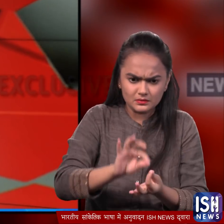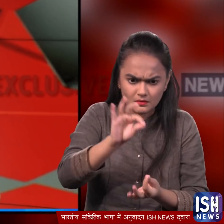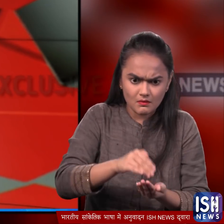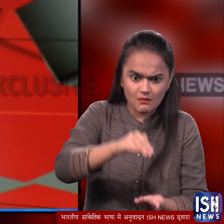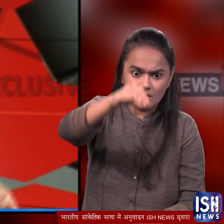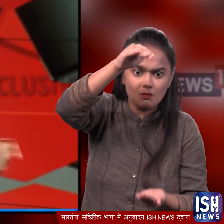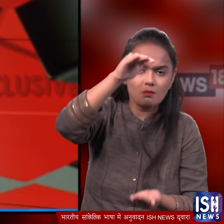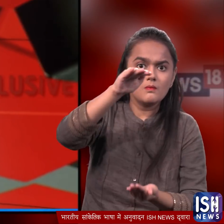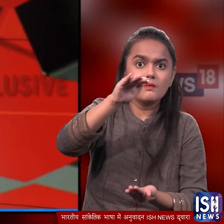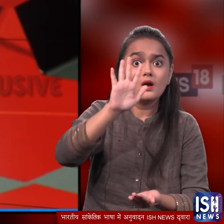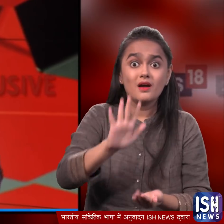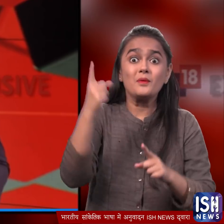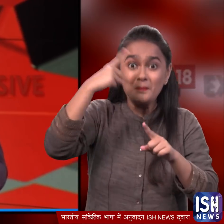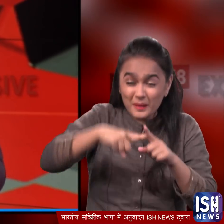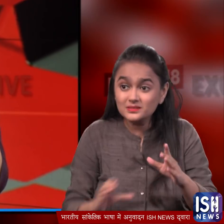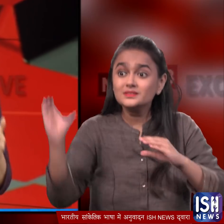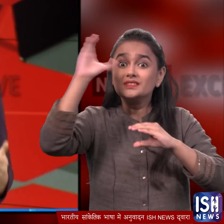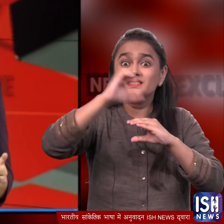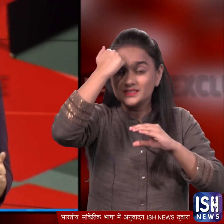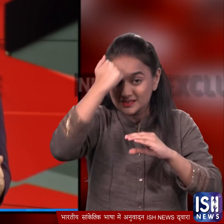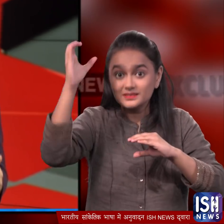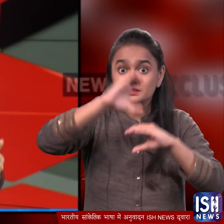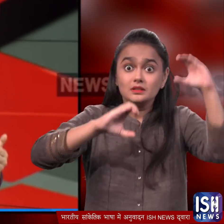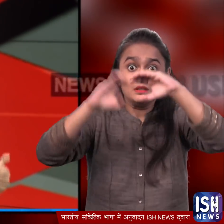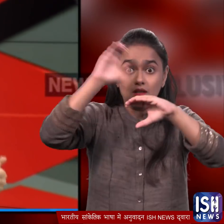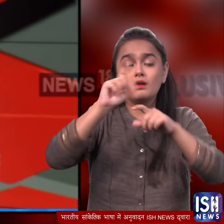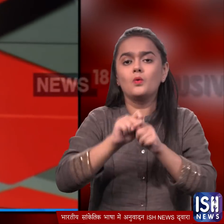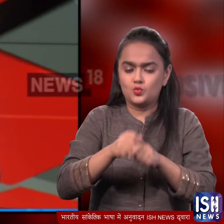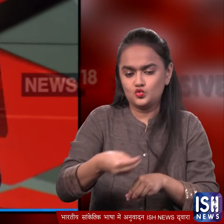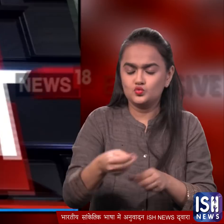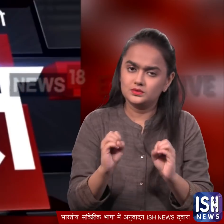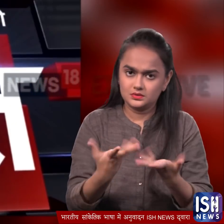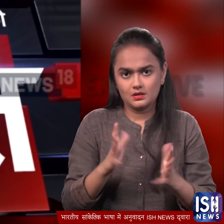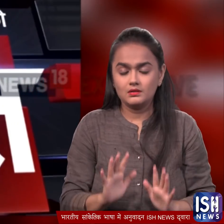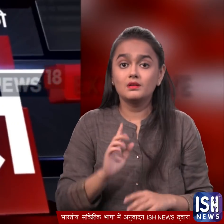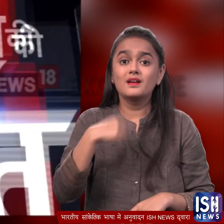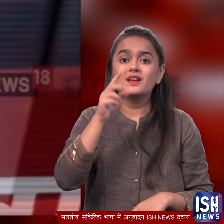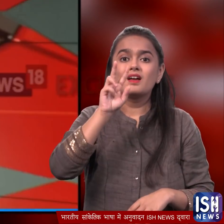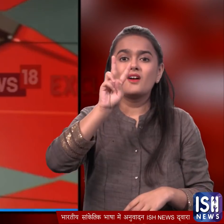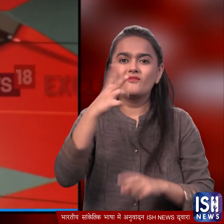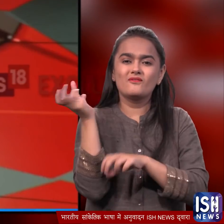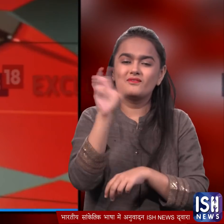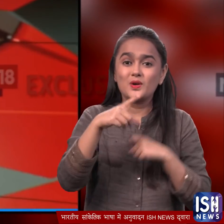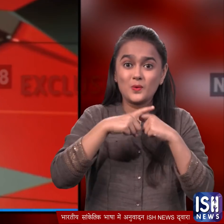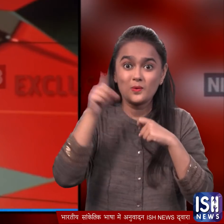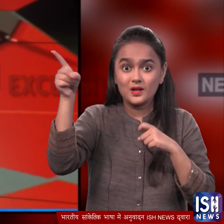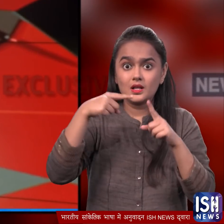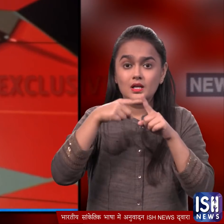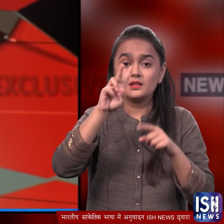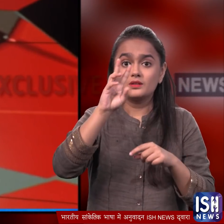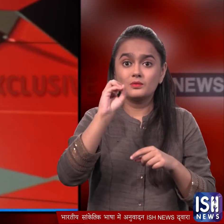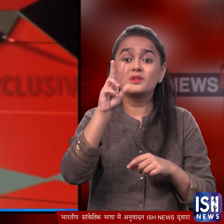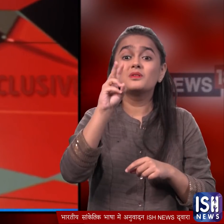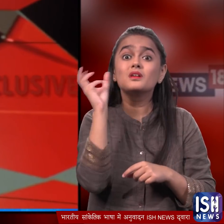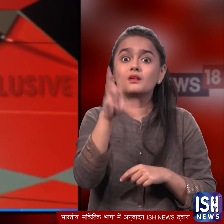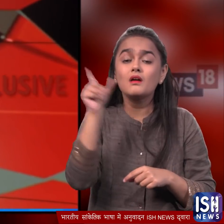परत चढ़ाई जाएगी और उसके बाद जो पत्थर तराशे गए हैं उनको लगाने का काम शुरू होगा। विराट कोहली ने ट्विटर पर T20 की